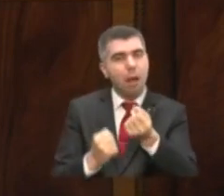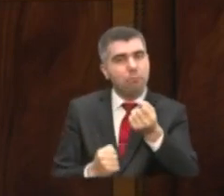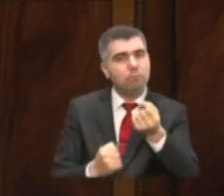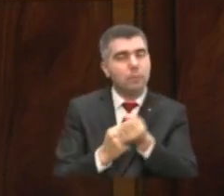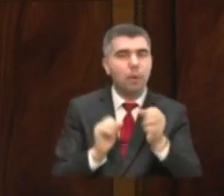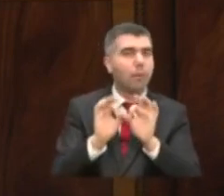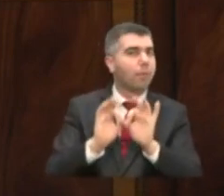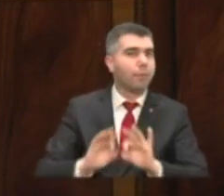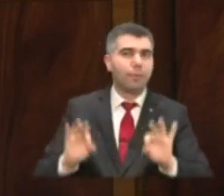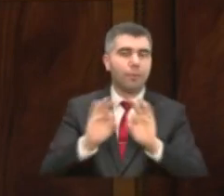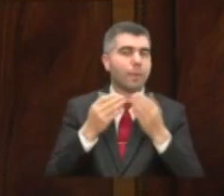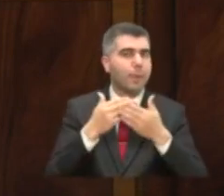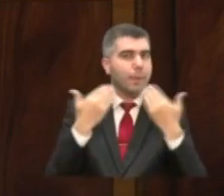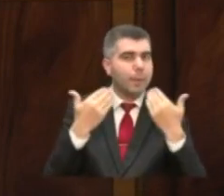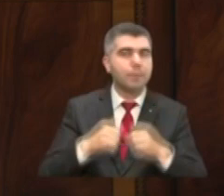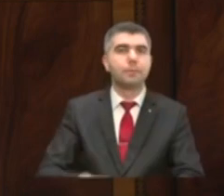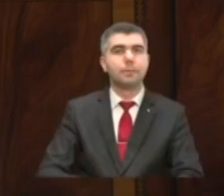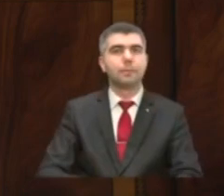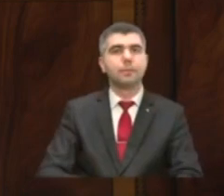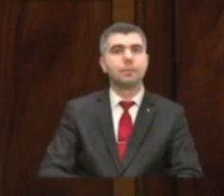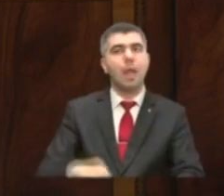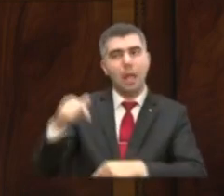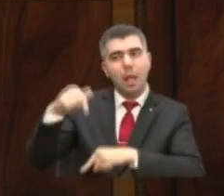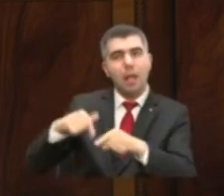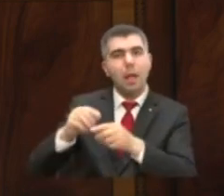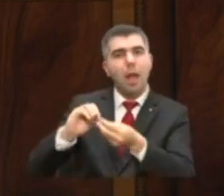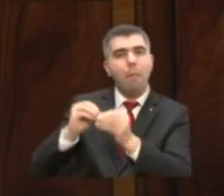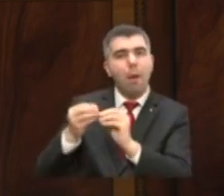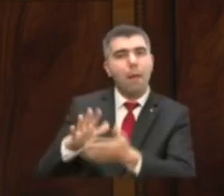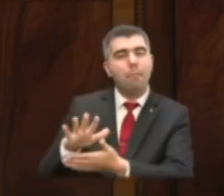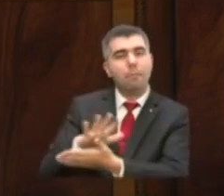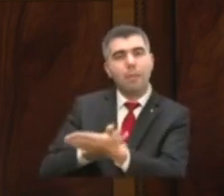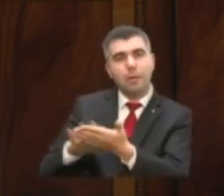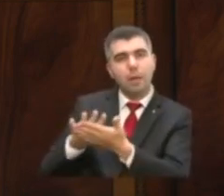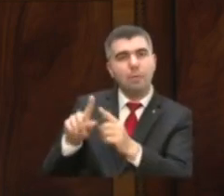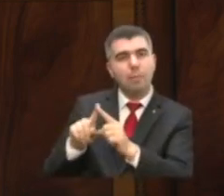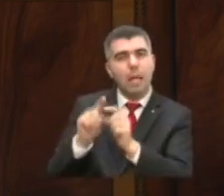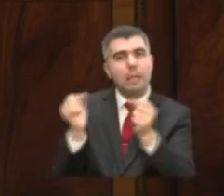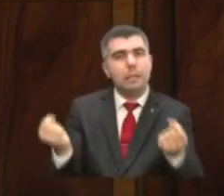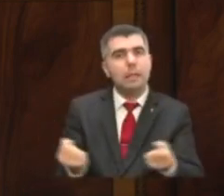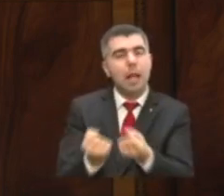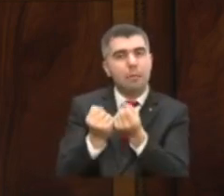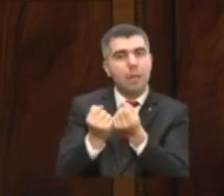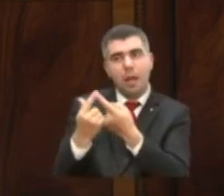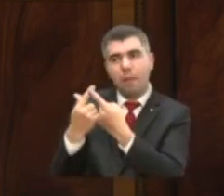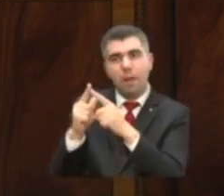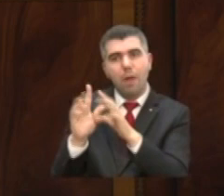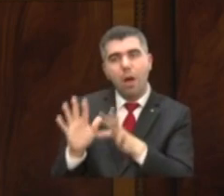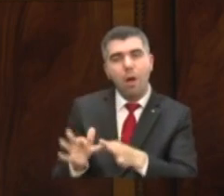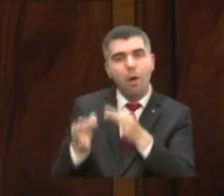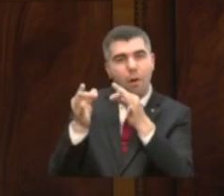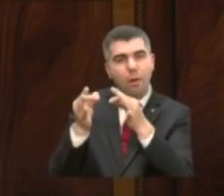الوطنيتين، وهي الاختلالات التي أبانت عن محدودية النموذج التنموي لبلادنا الذي أفرز مع